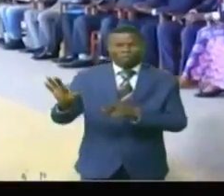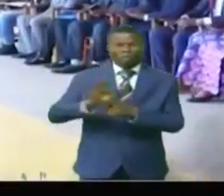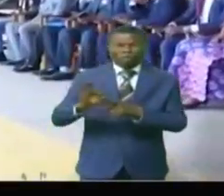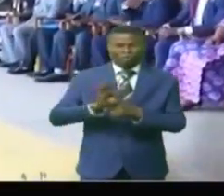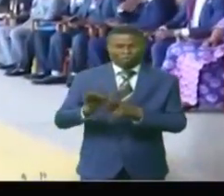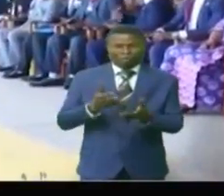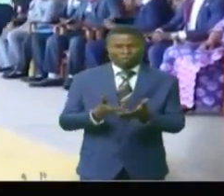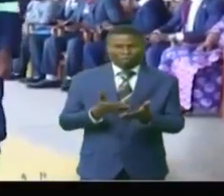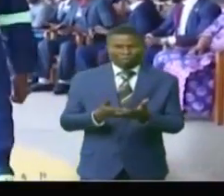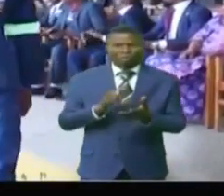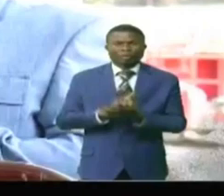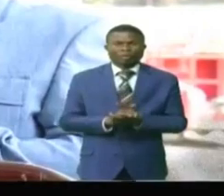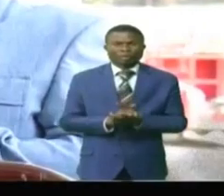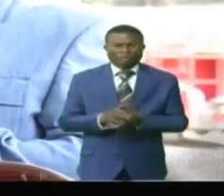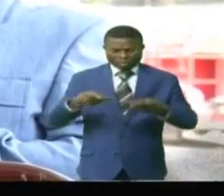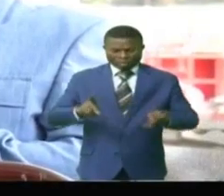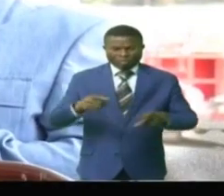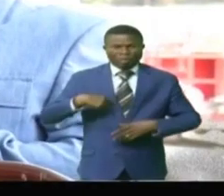formation.